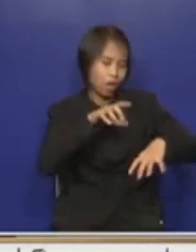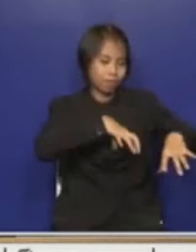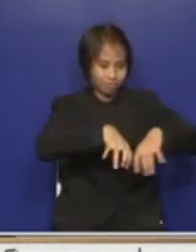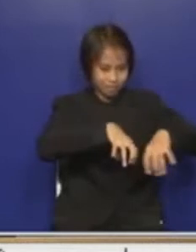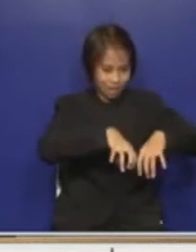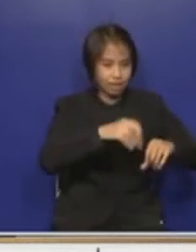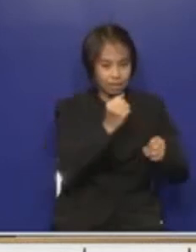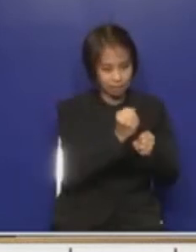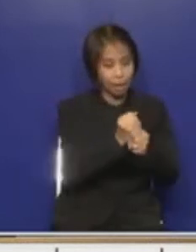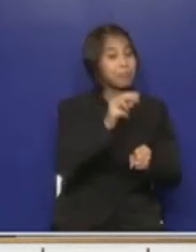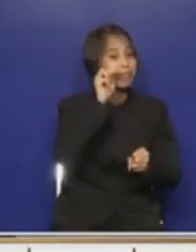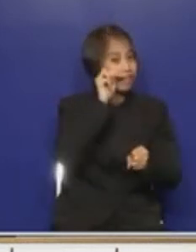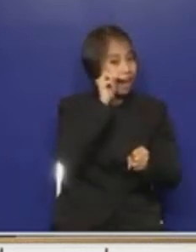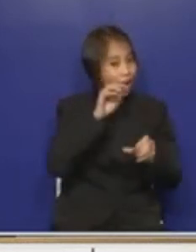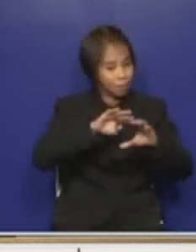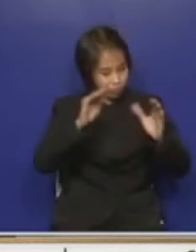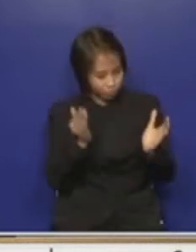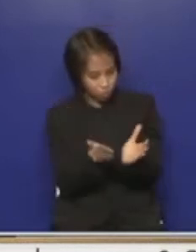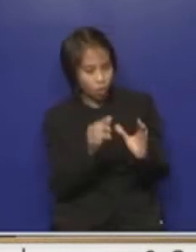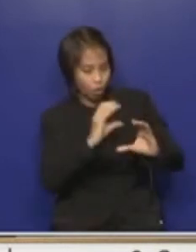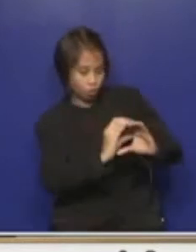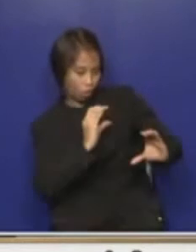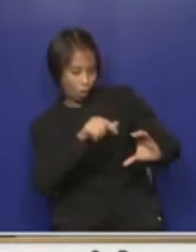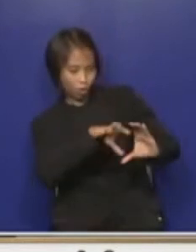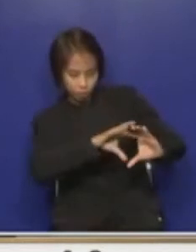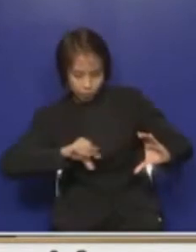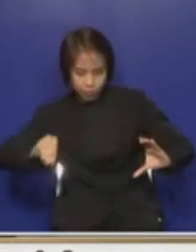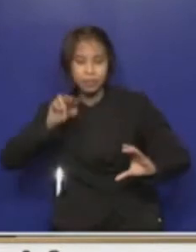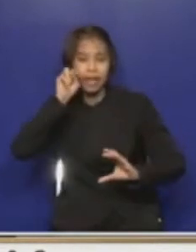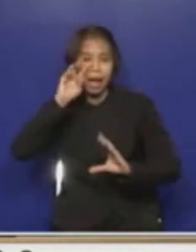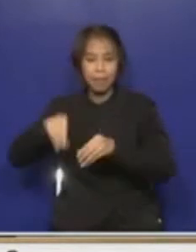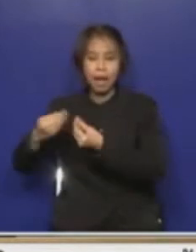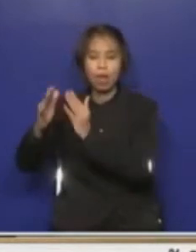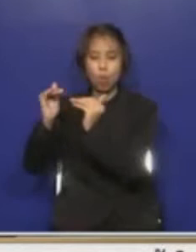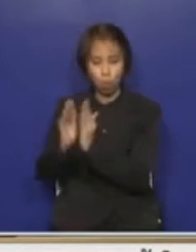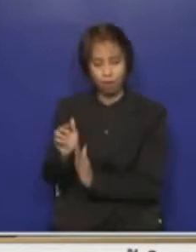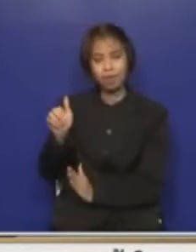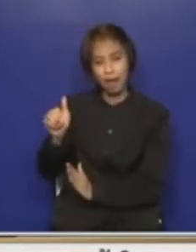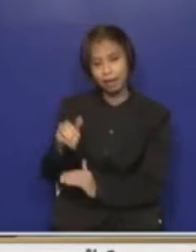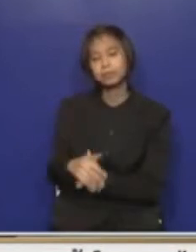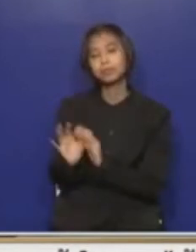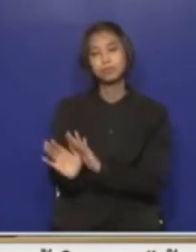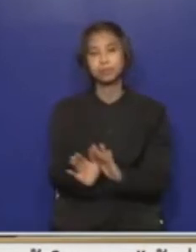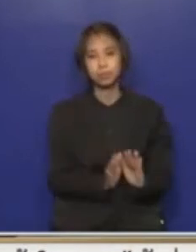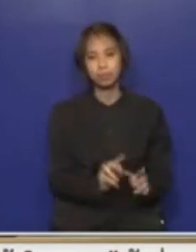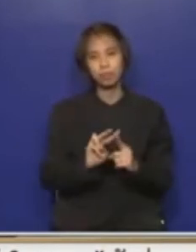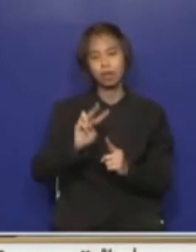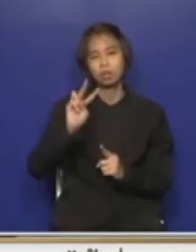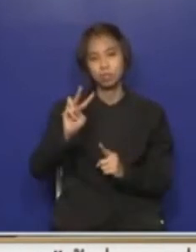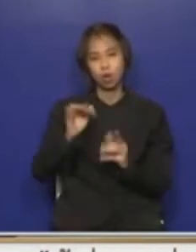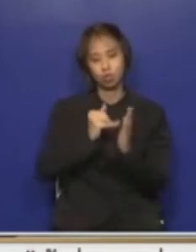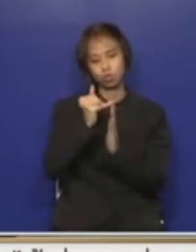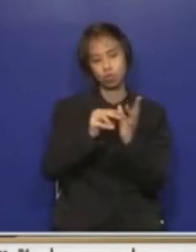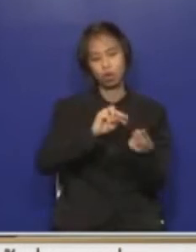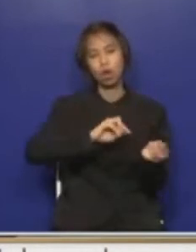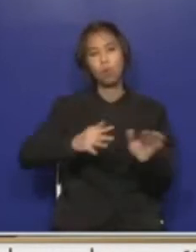ท่อน้ำนะคะให้ทางวัดสามารถใช้งานได้ค่ะเรื่องที่สองค่ะท่านประธานคะในพื้นที่ของจังหวัดนครพนมค่ะขณะ